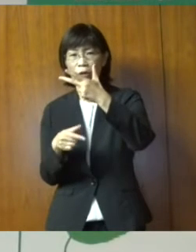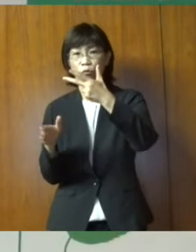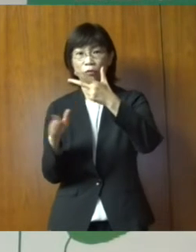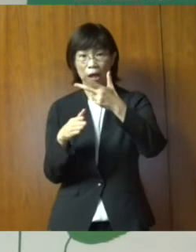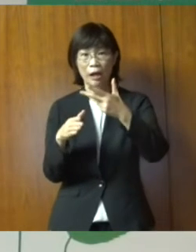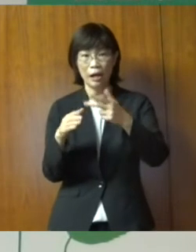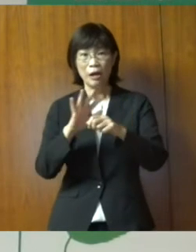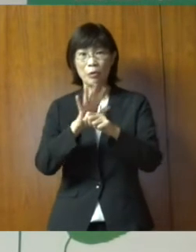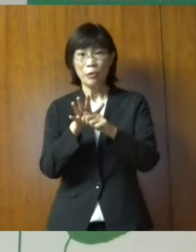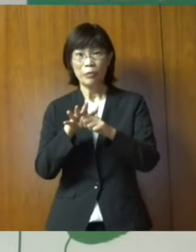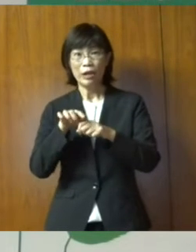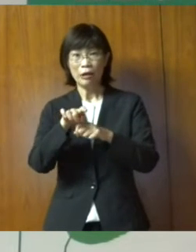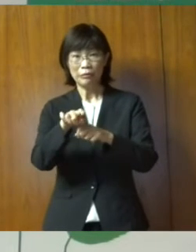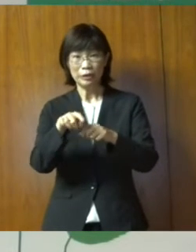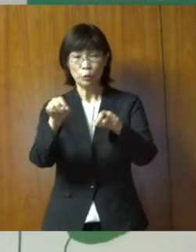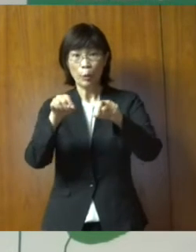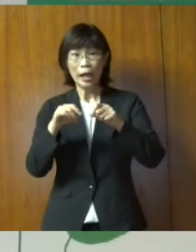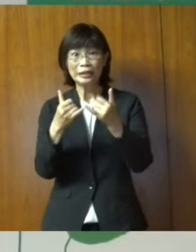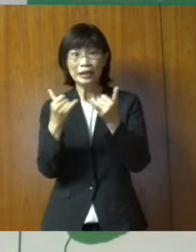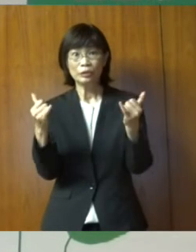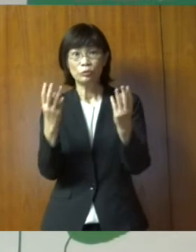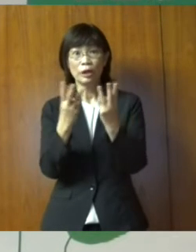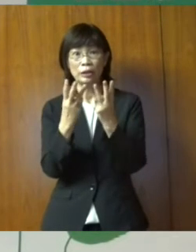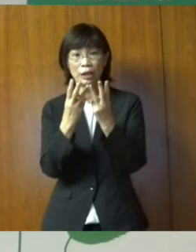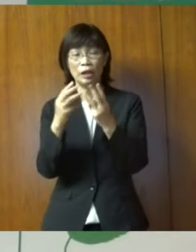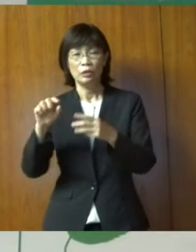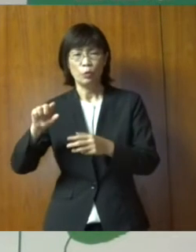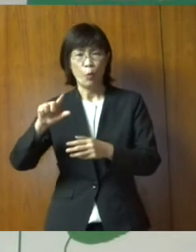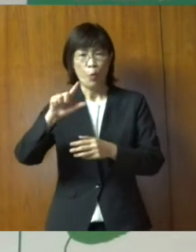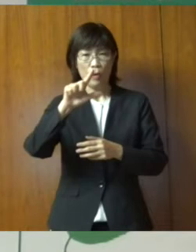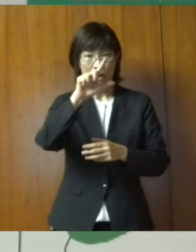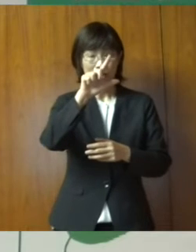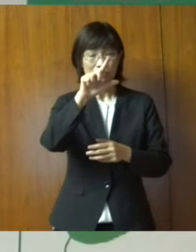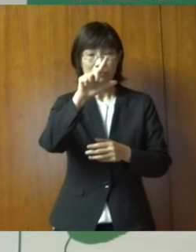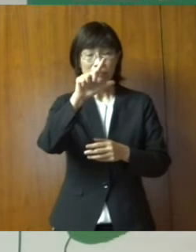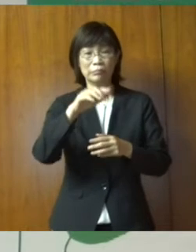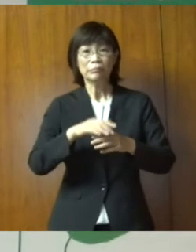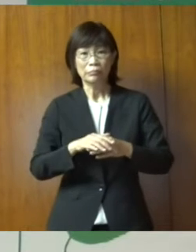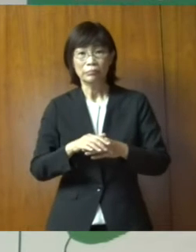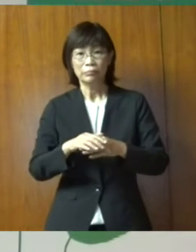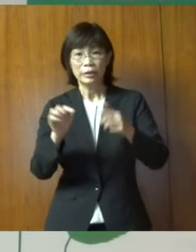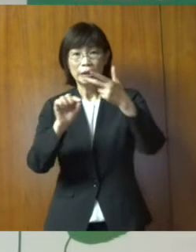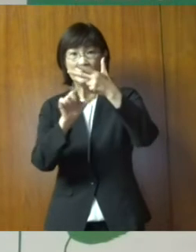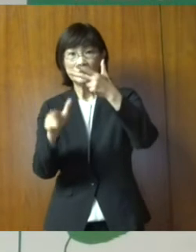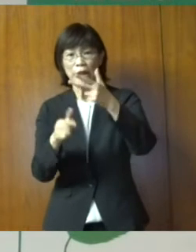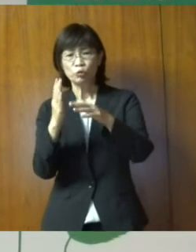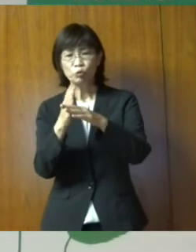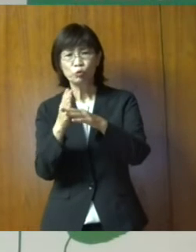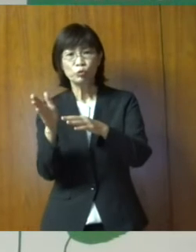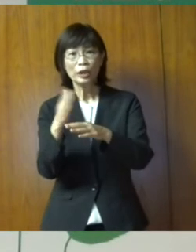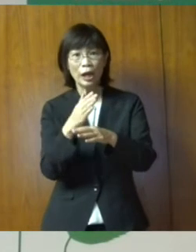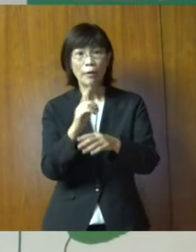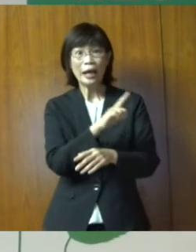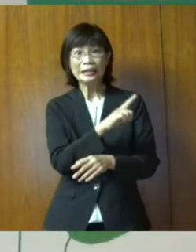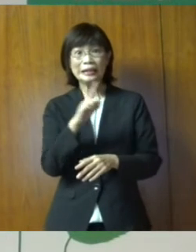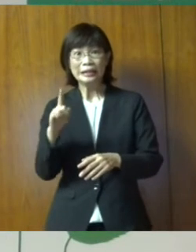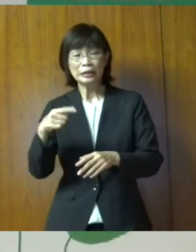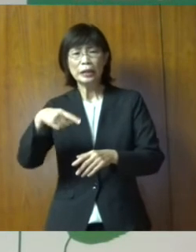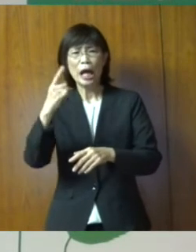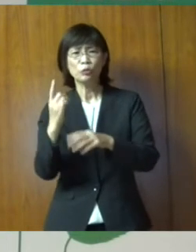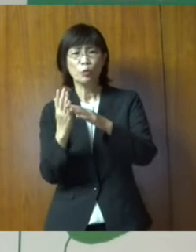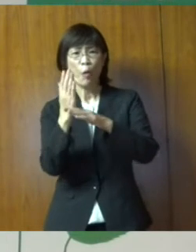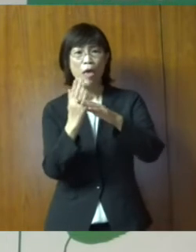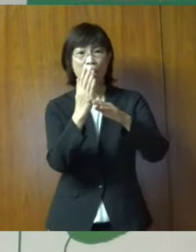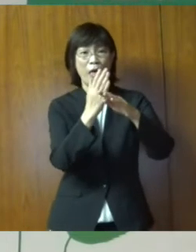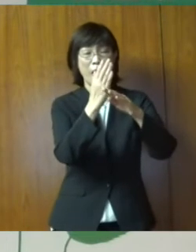新型コロナウイルスの新規患者数が増加傾向に転じ、中旬以降は1日で100名